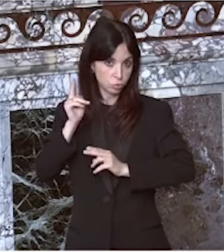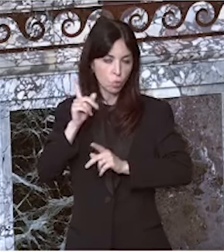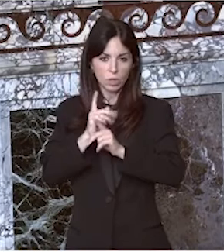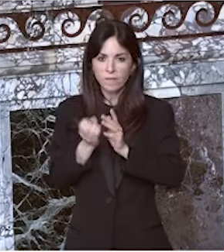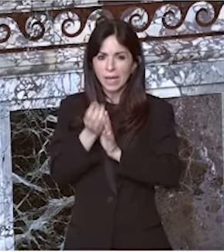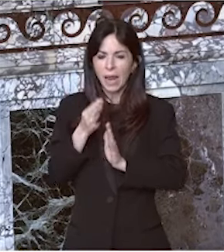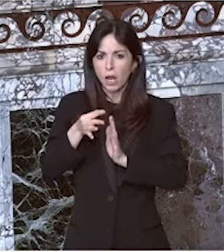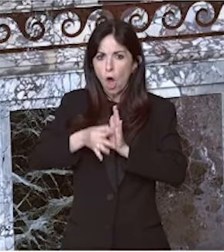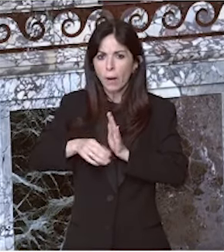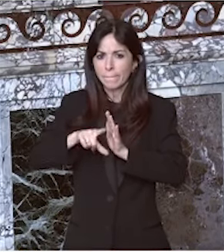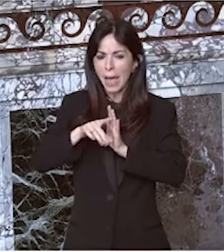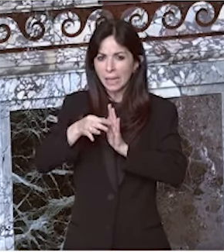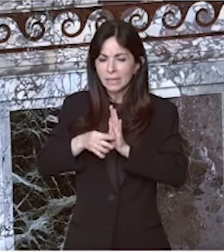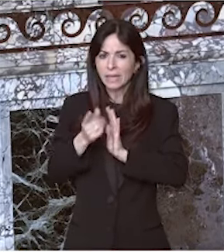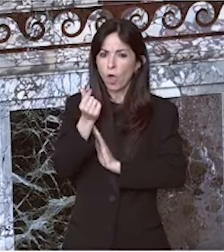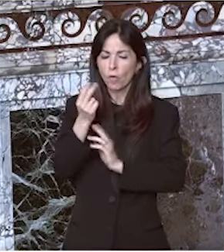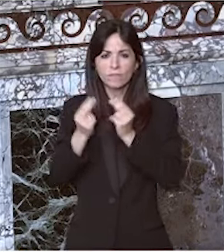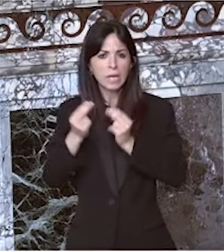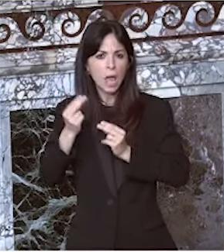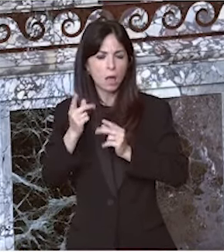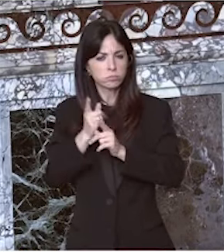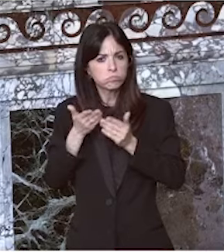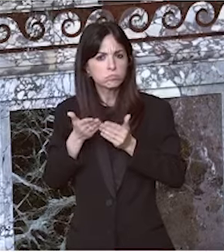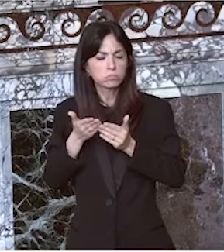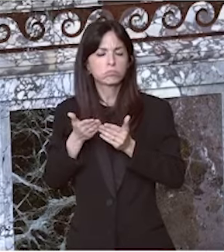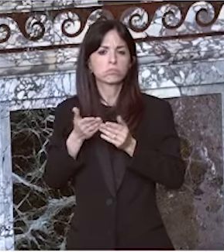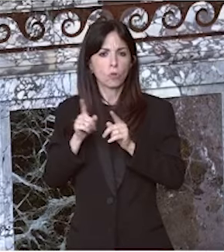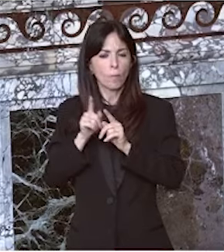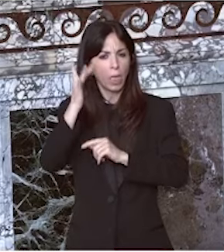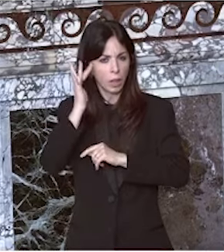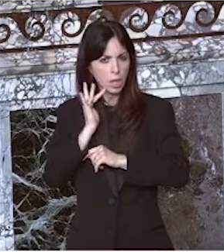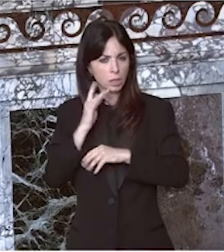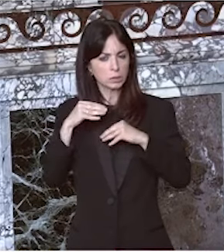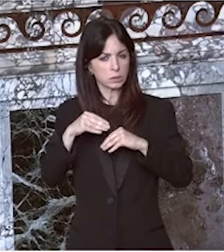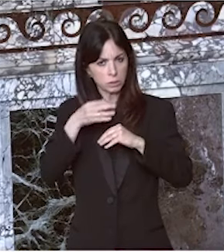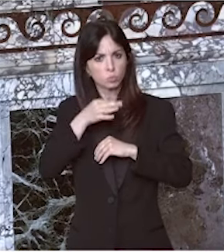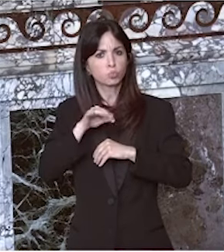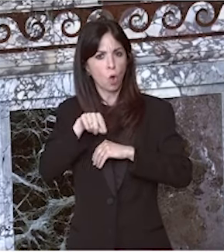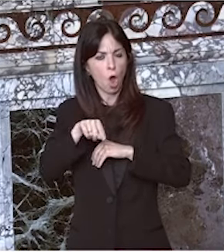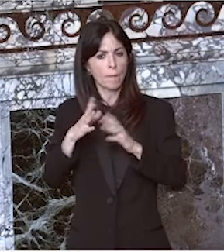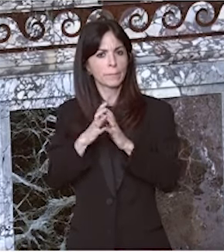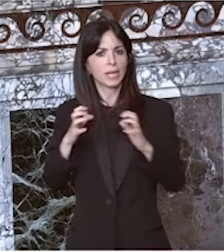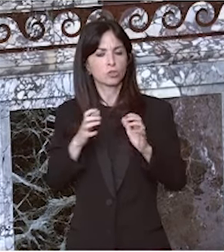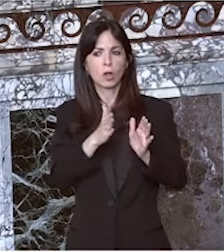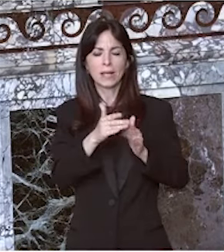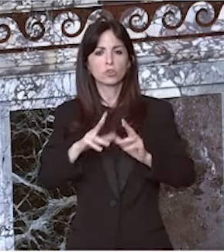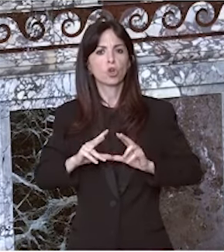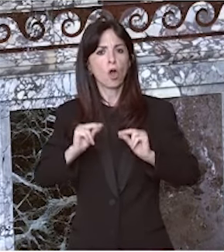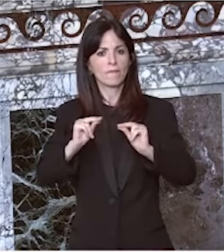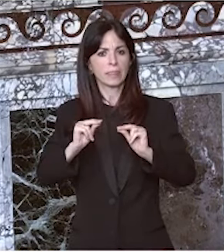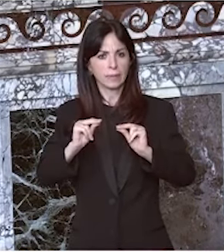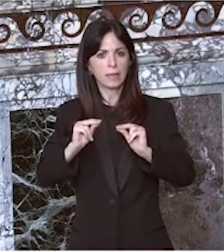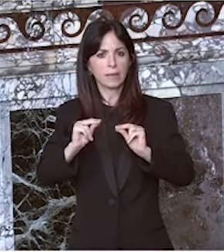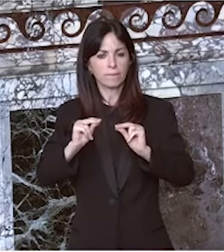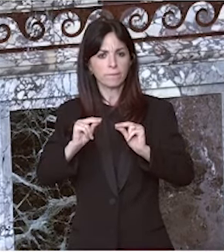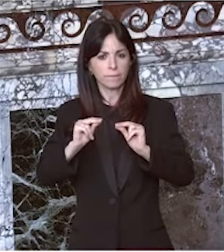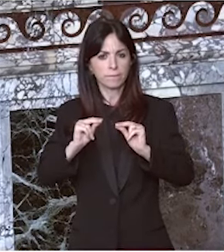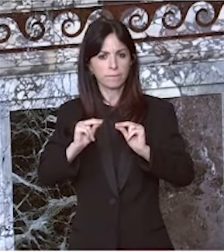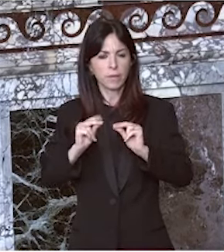normativo, economico e finanziario che favorisca l'assunzione di rischi imprenditoriali nei settori innovativi e che limiti il